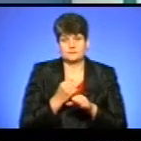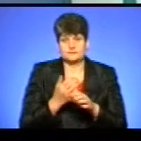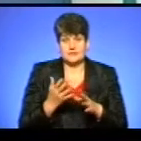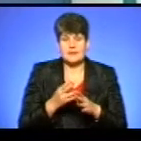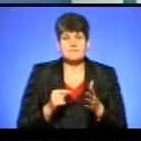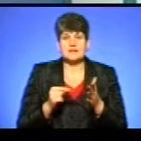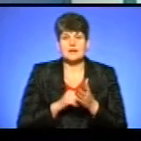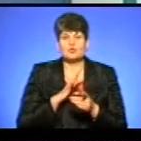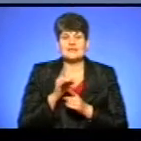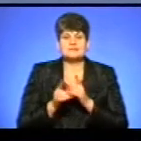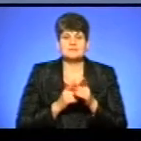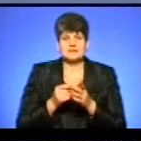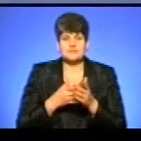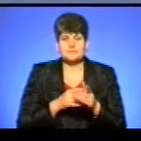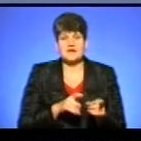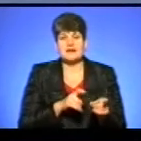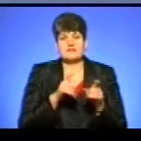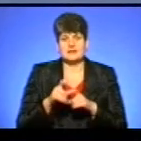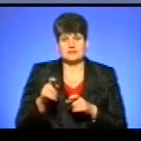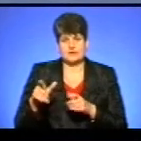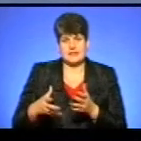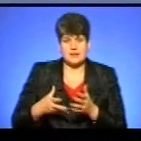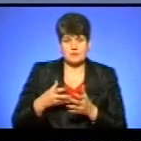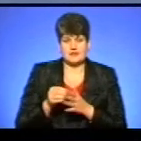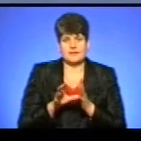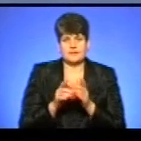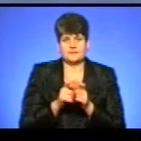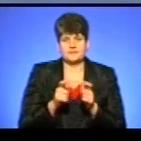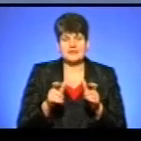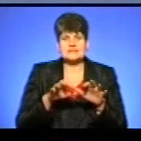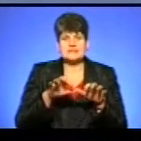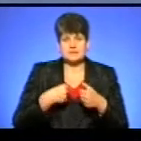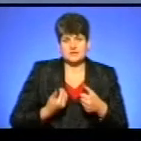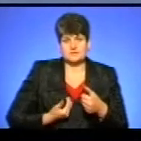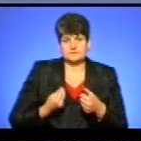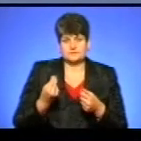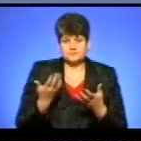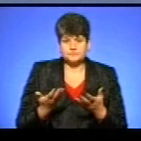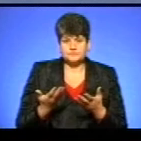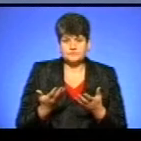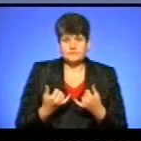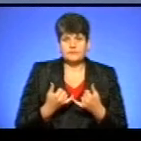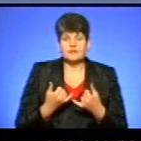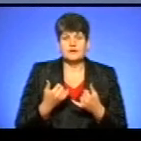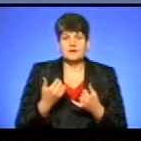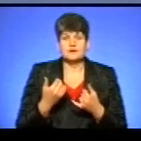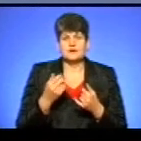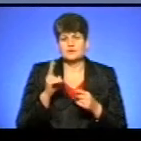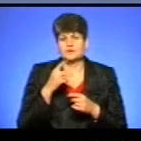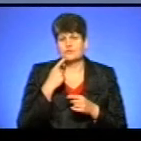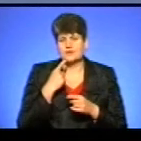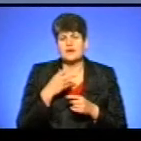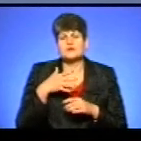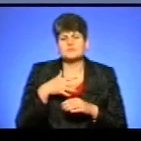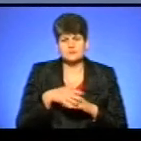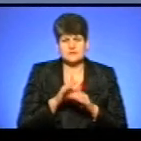тарифу була максимально перевести людей на оплату в електронній формі, забрати готівку від перевізника. То, що каже шановний пан один з другим, я з ним повністю